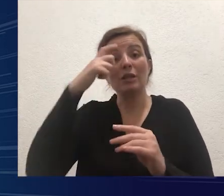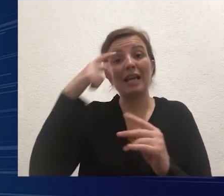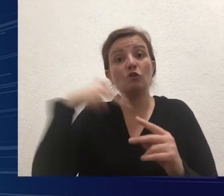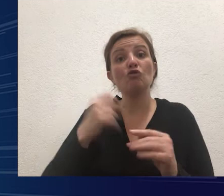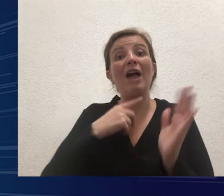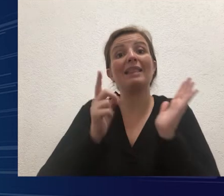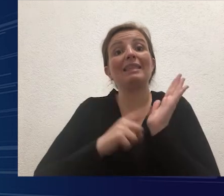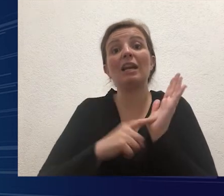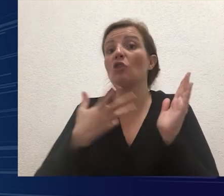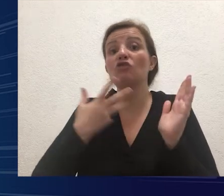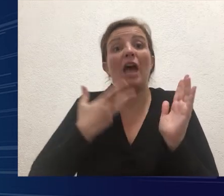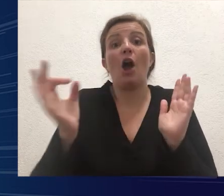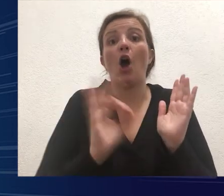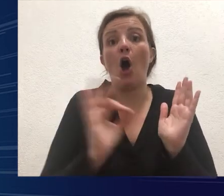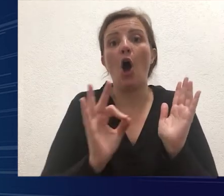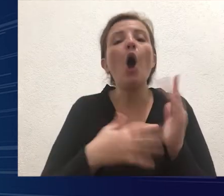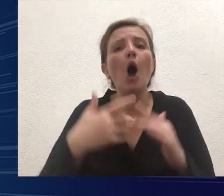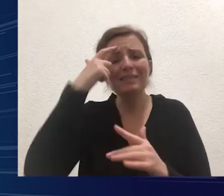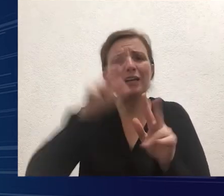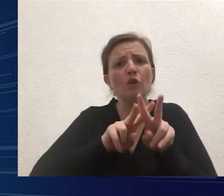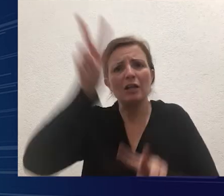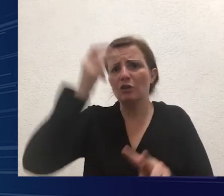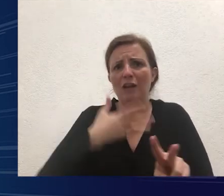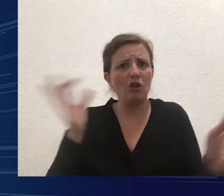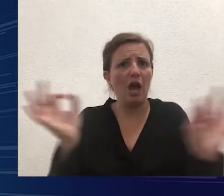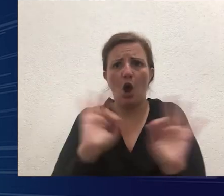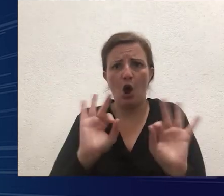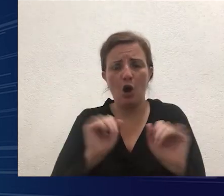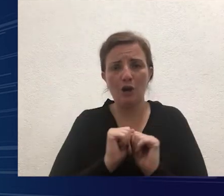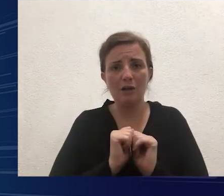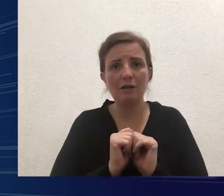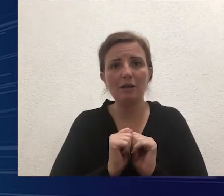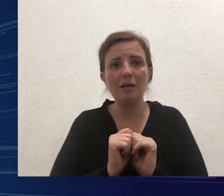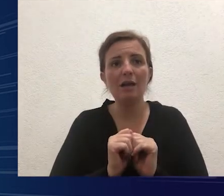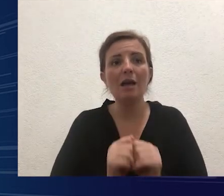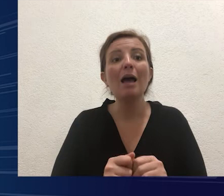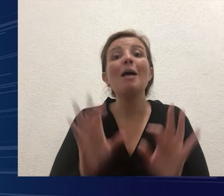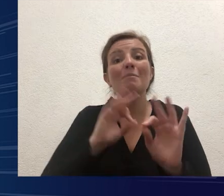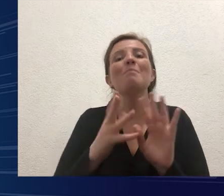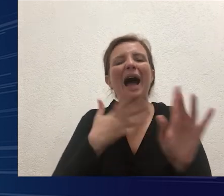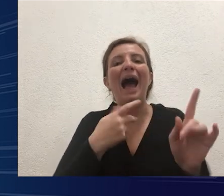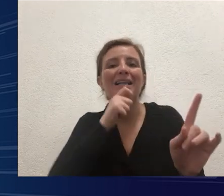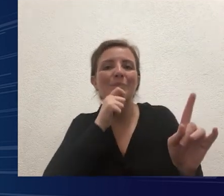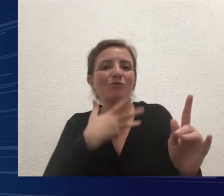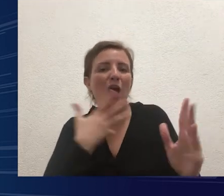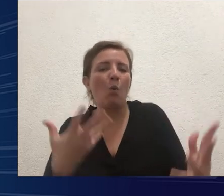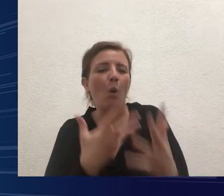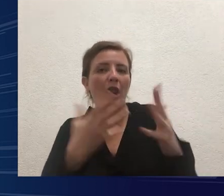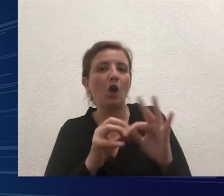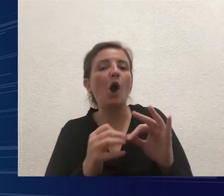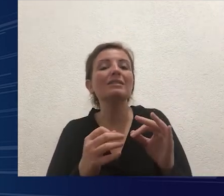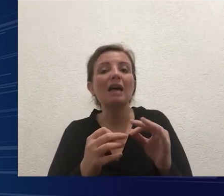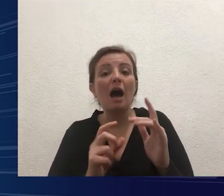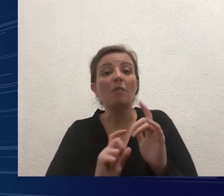allo stato sociale di diritto ancora non esiste uno stato nazionale ma i segni uno strato sociale